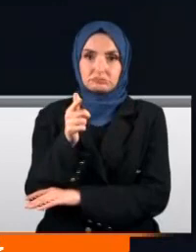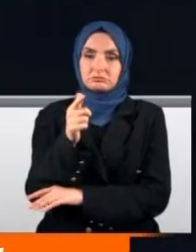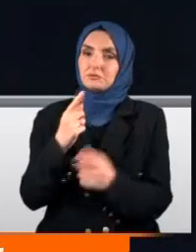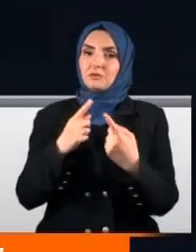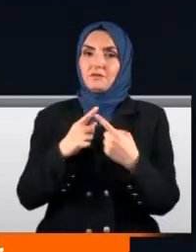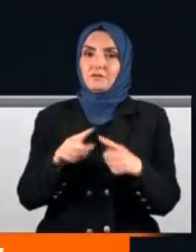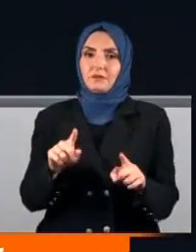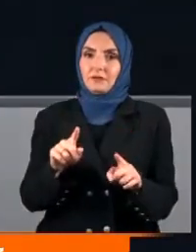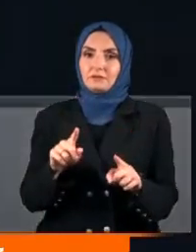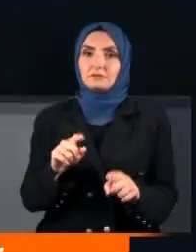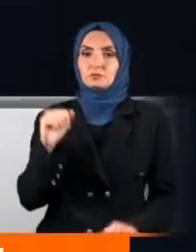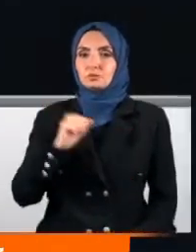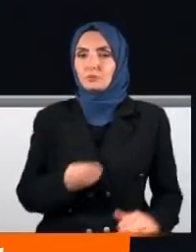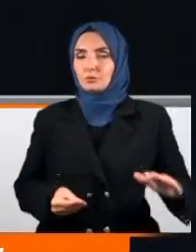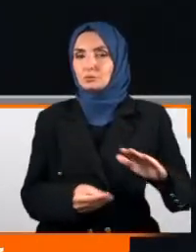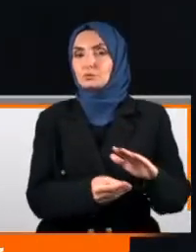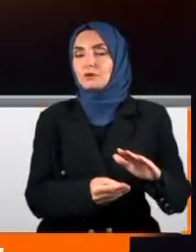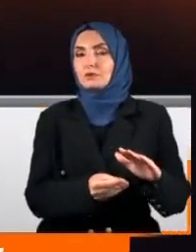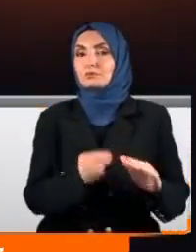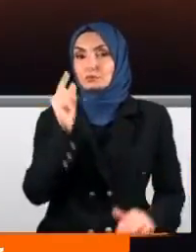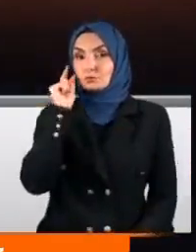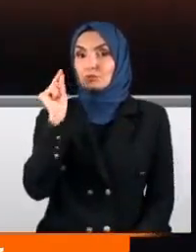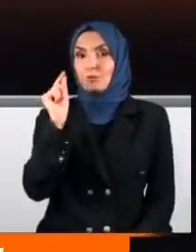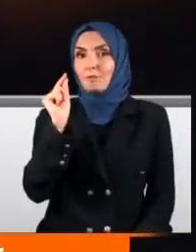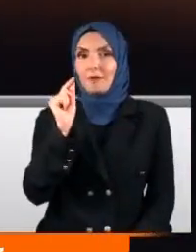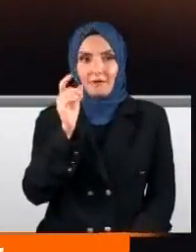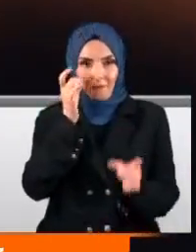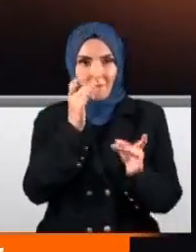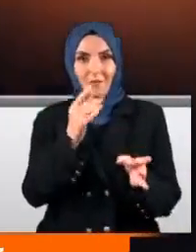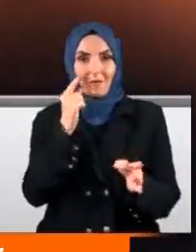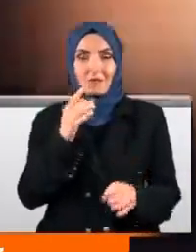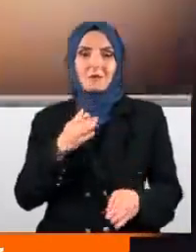kundaklama şüphesi de işte bu görüntüyle somutlaştı.